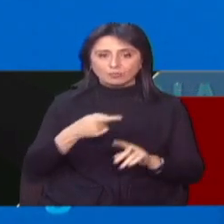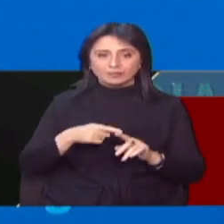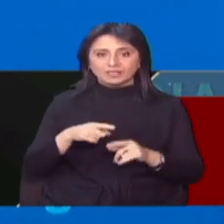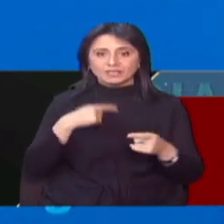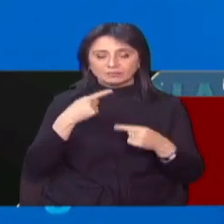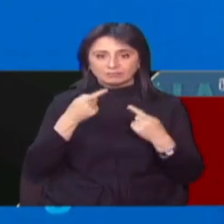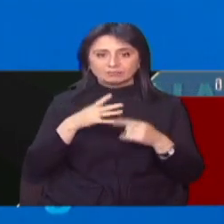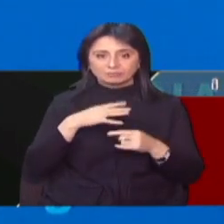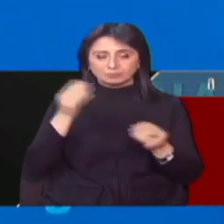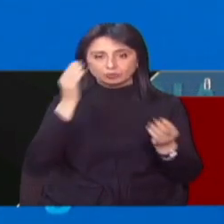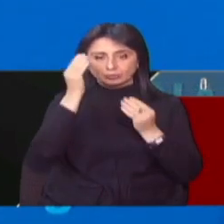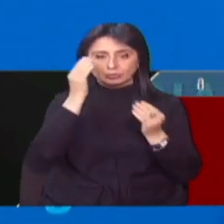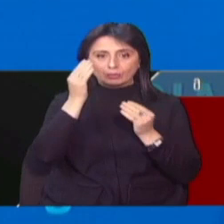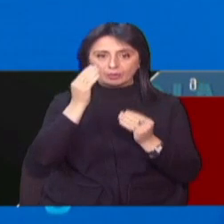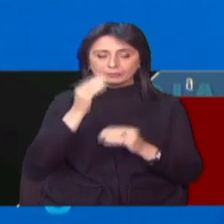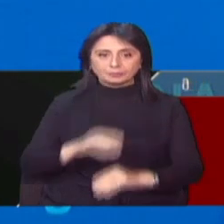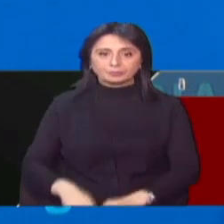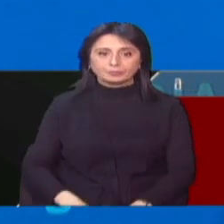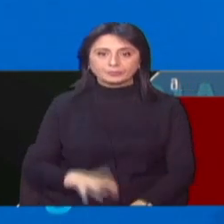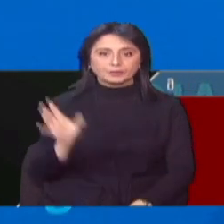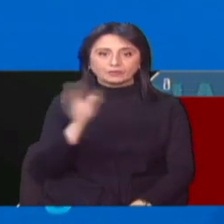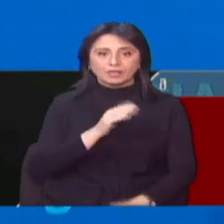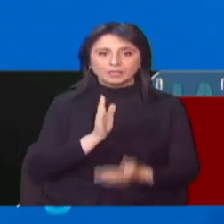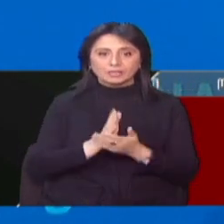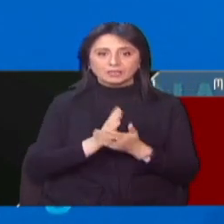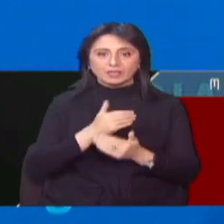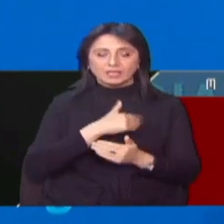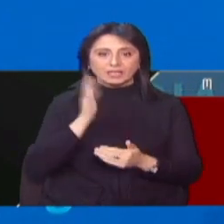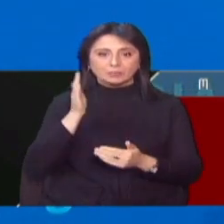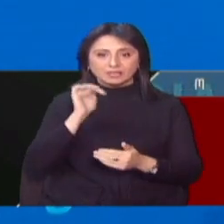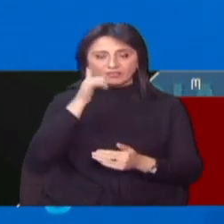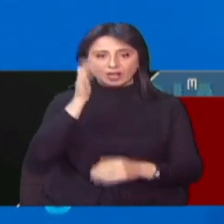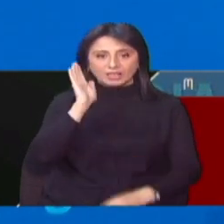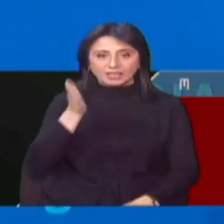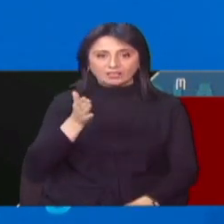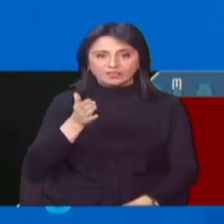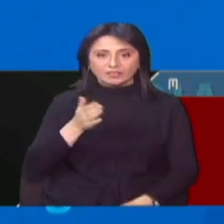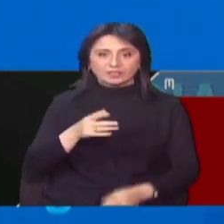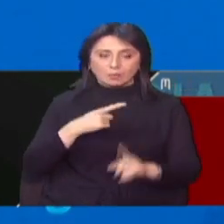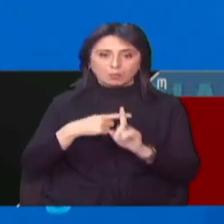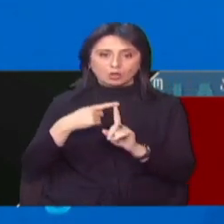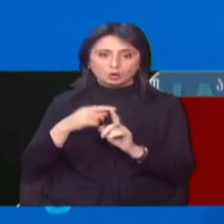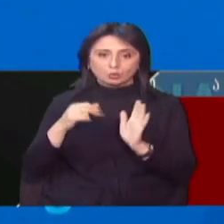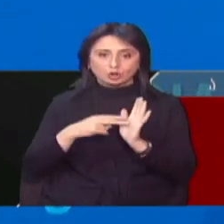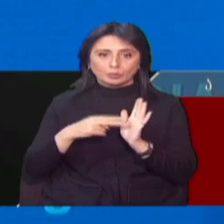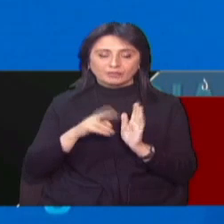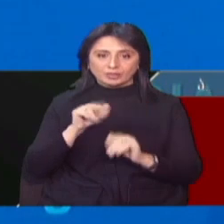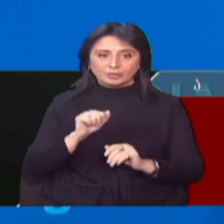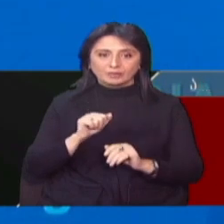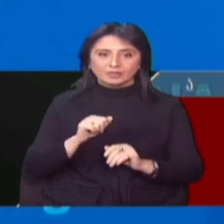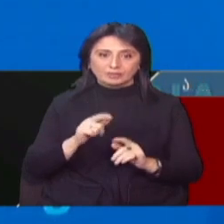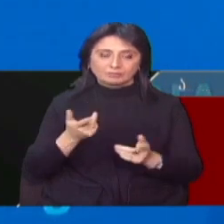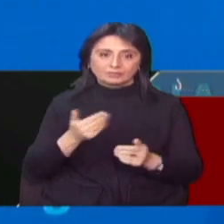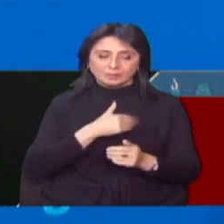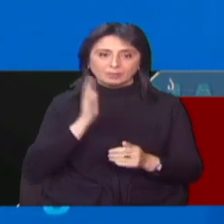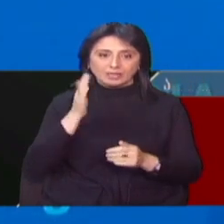ჰქონდა მსჯელობა ყველას გვაქვს იმედი რომ ხვალ იქნება პოზიტიური შეფასება და მოკლედ